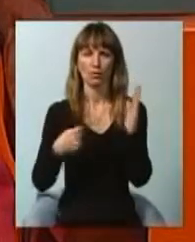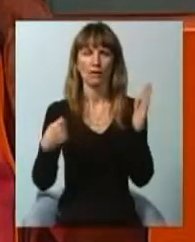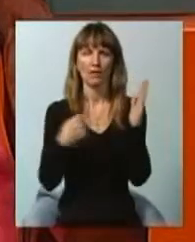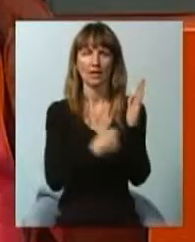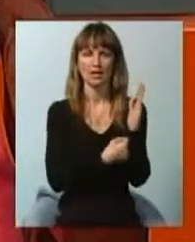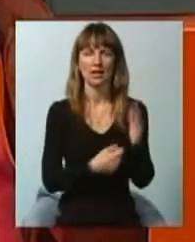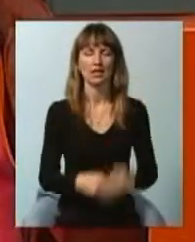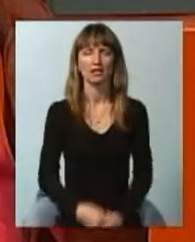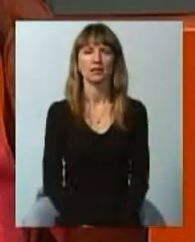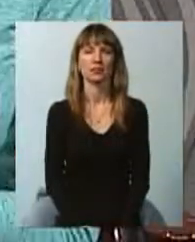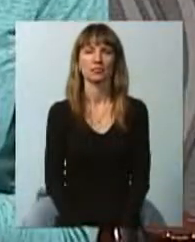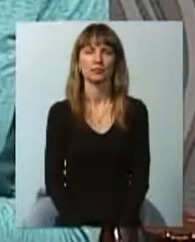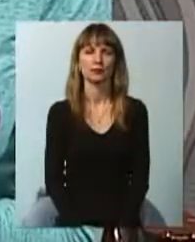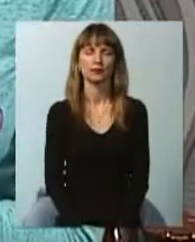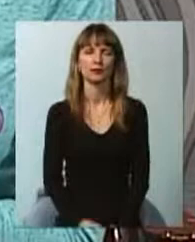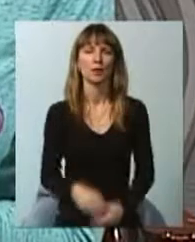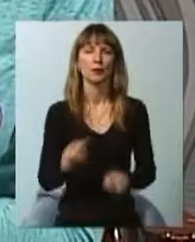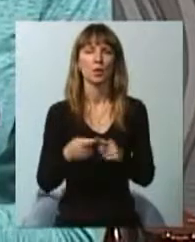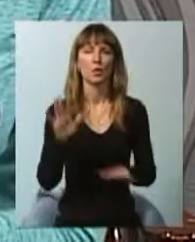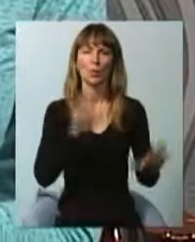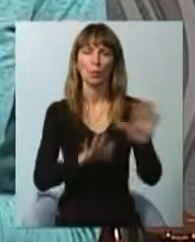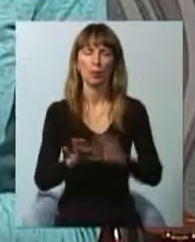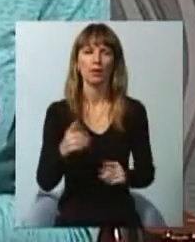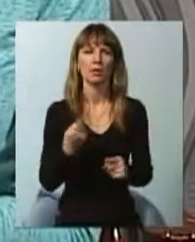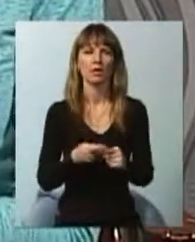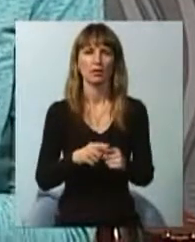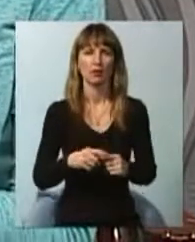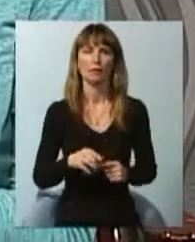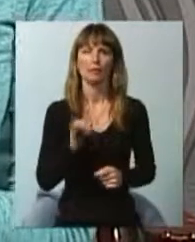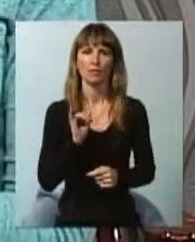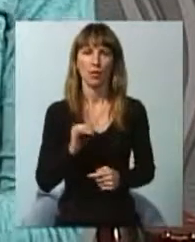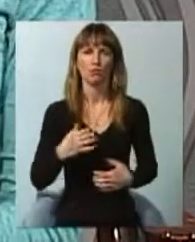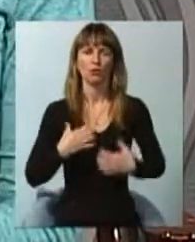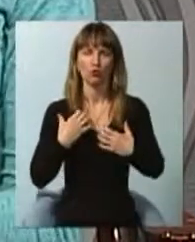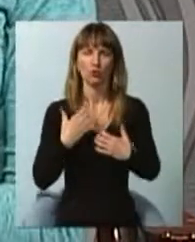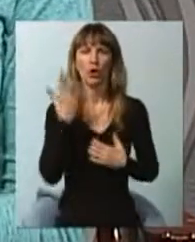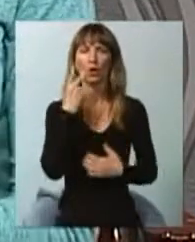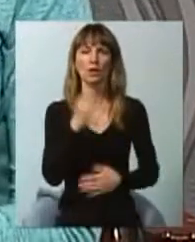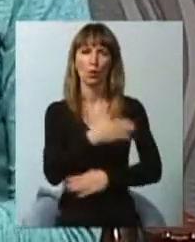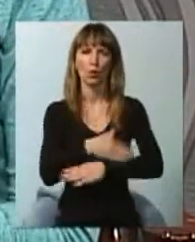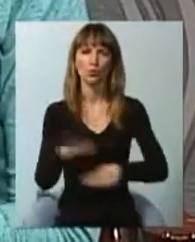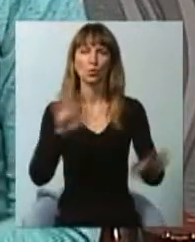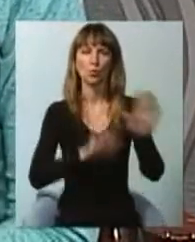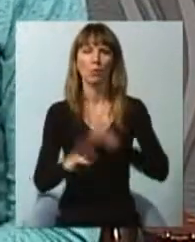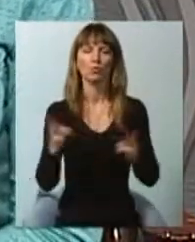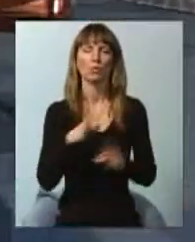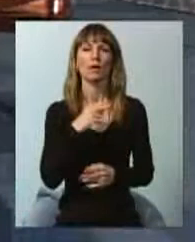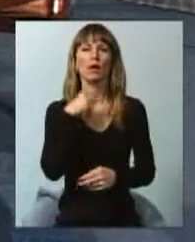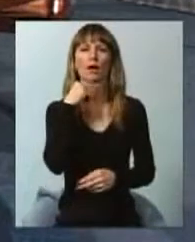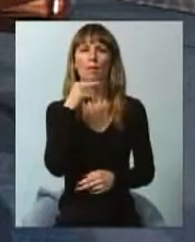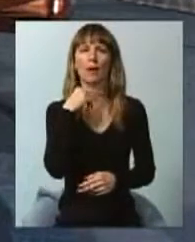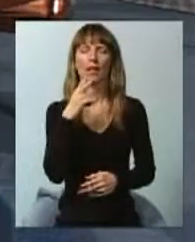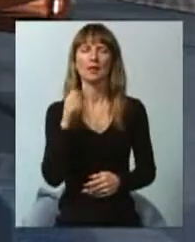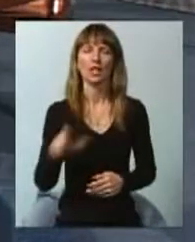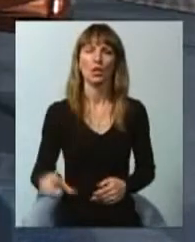врізатися. Так, тож туман – це дуже така страшна річ, і коли на вулиці туман, бути дуже обережними, особливо